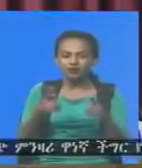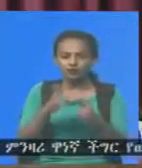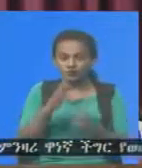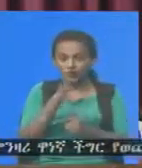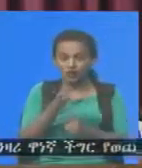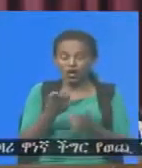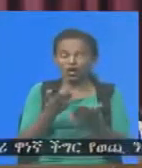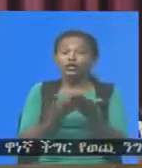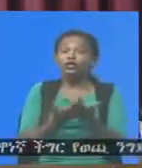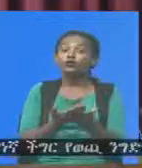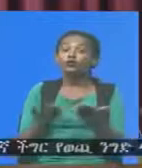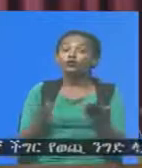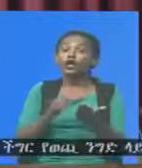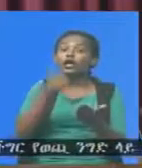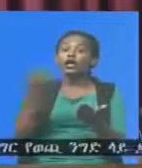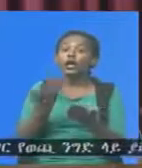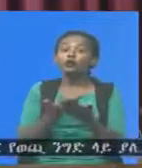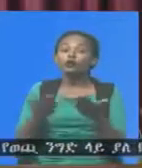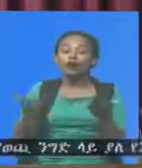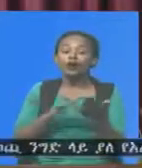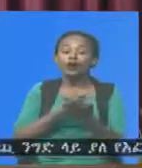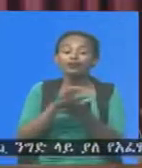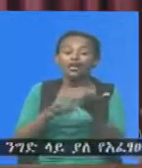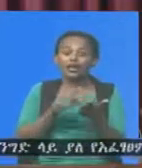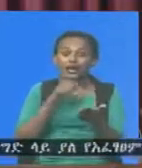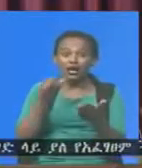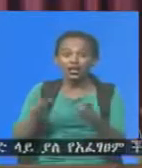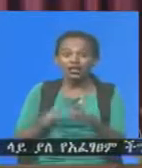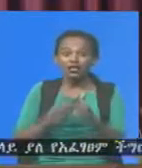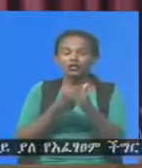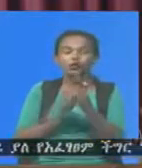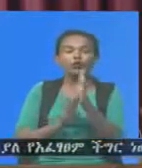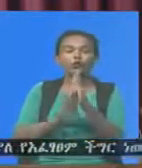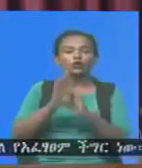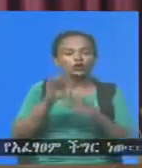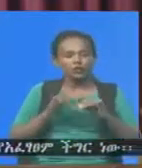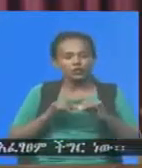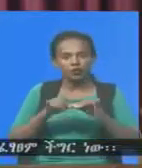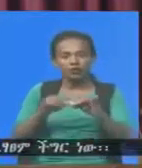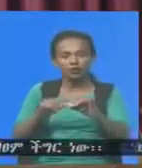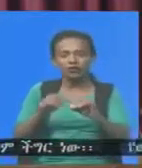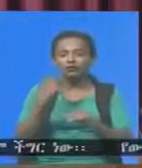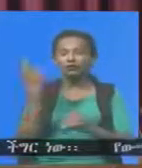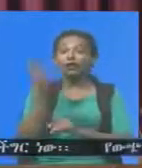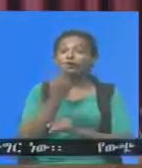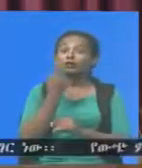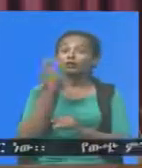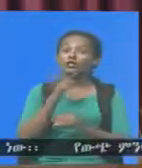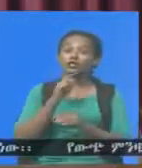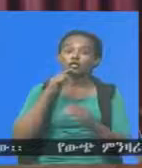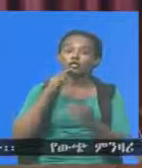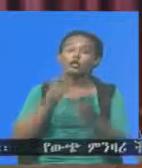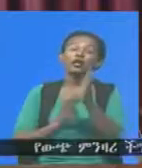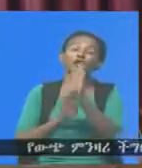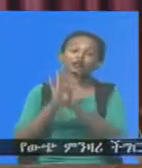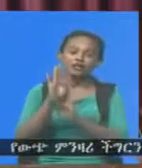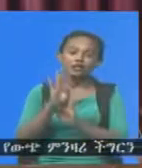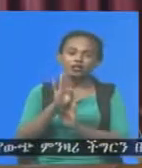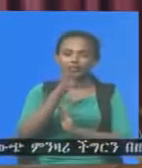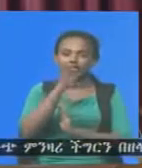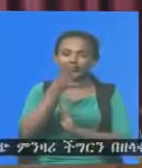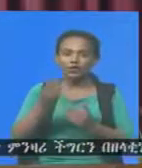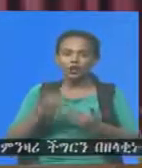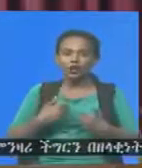ይህ ጉዳይ ከሌላ ጉዳይ ጋር ሳይቀላቀል የጀመርነውን እድገት ለማስቀጠል፣ ተጠቃሚነታችንን ለማሳደግ፣ እየተፈጠረ